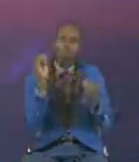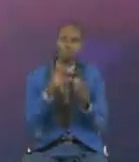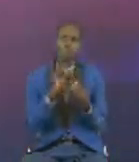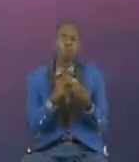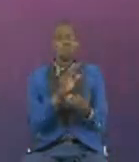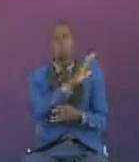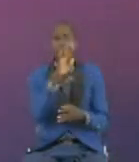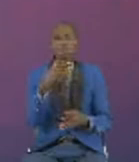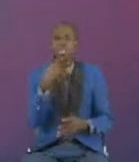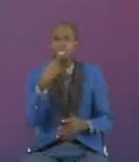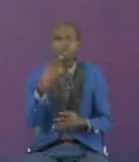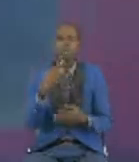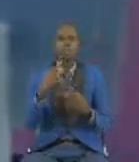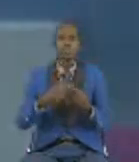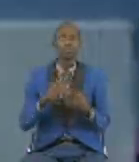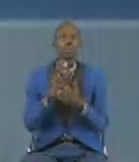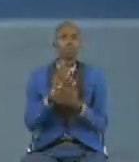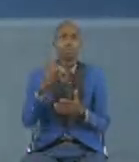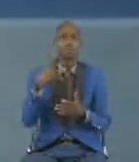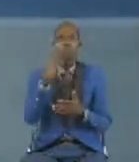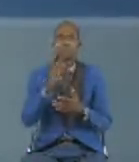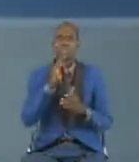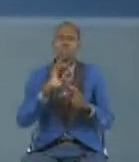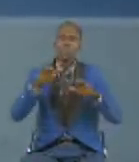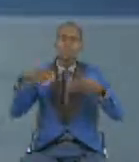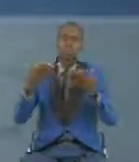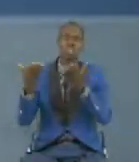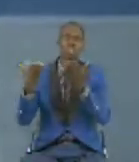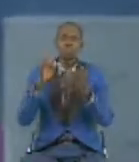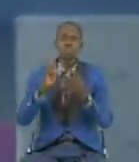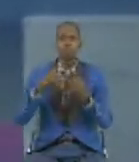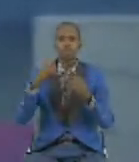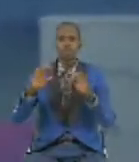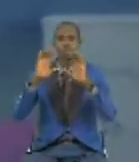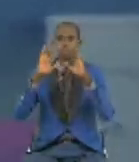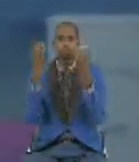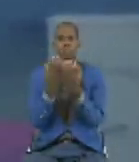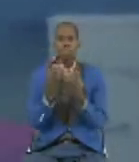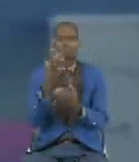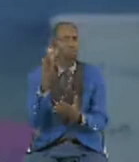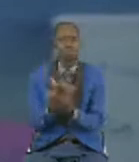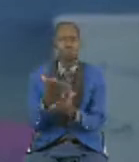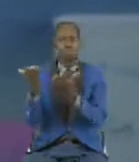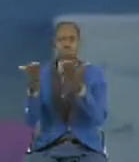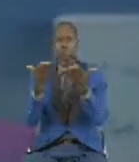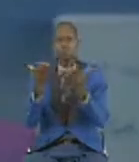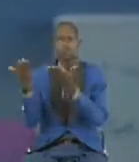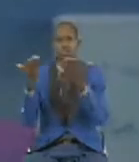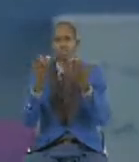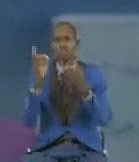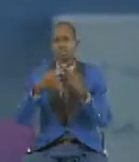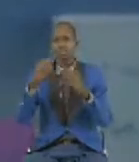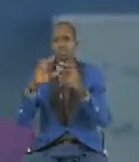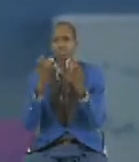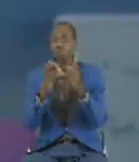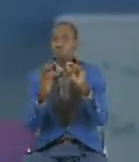heures supplémentaires. On ne va jamais dire à quelqu'un qui rend des services à la communauté pour dire, ne rend plus ce service encore. Non, on ne fait pas. On